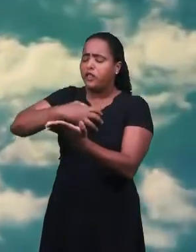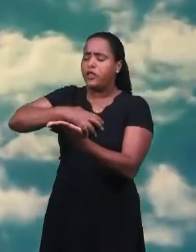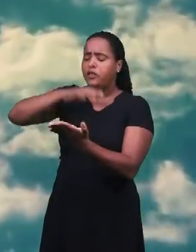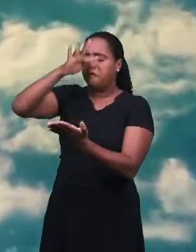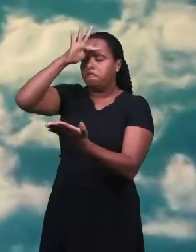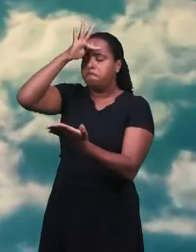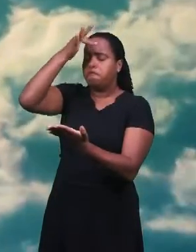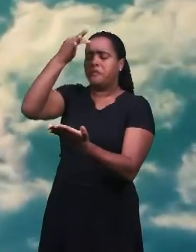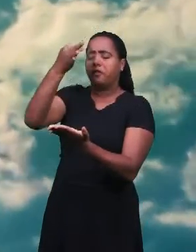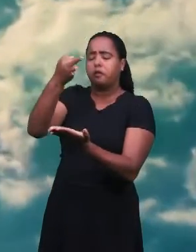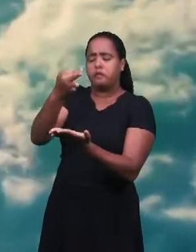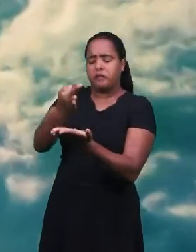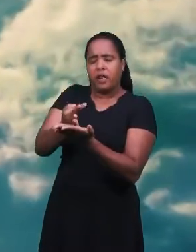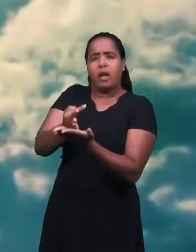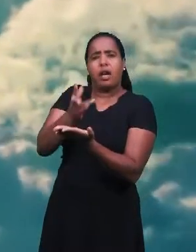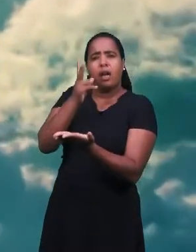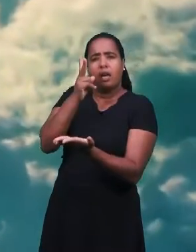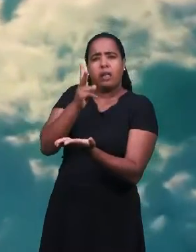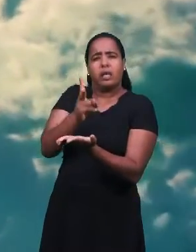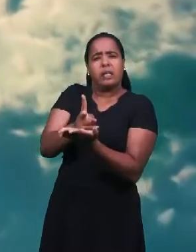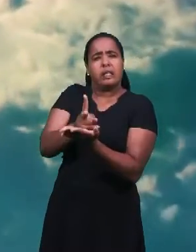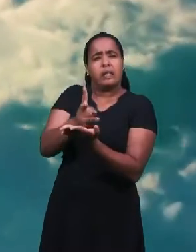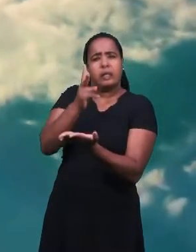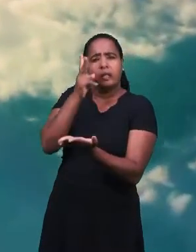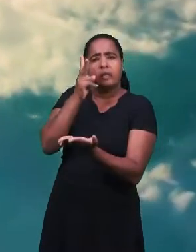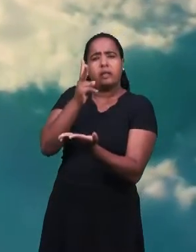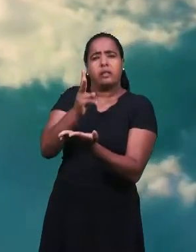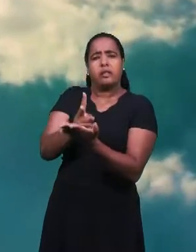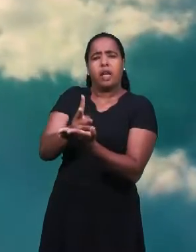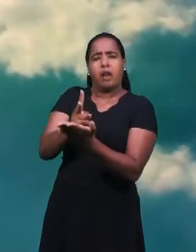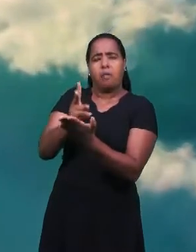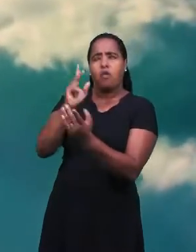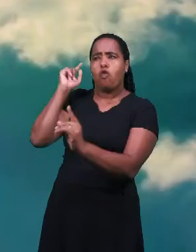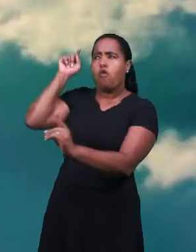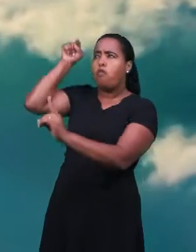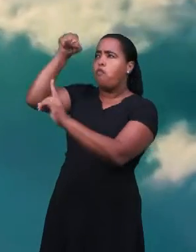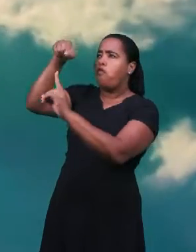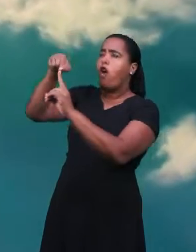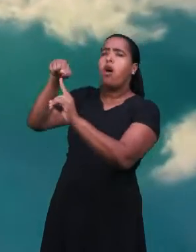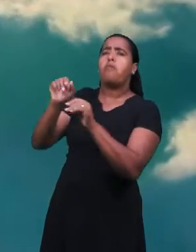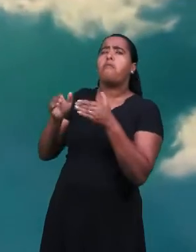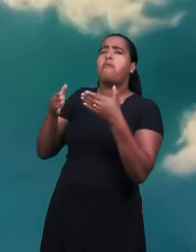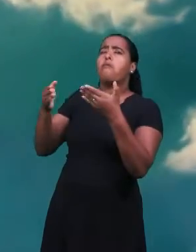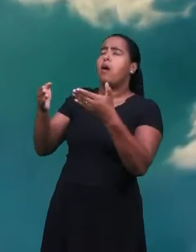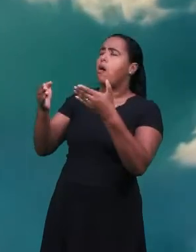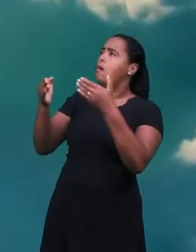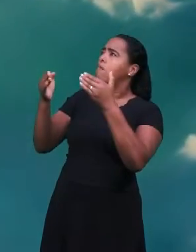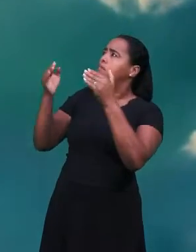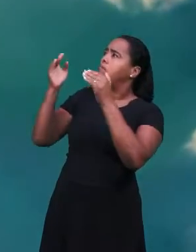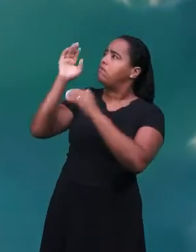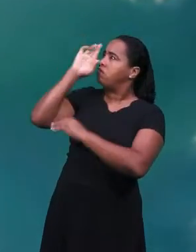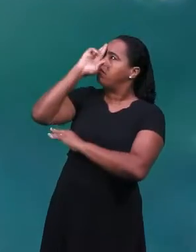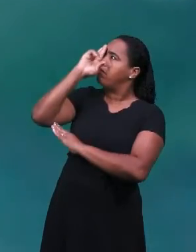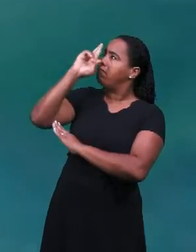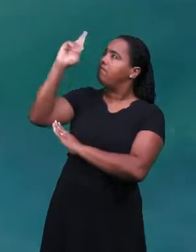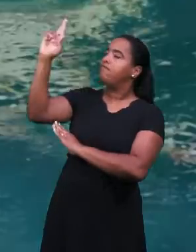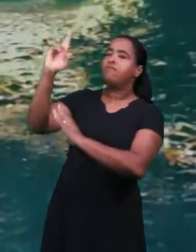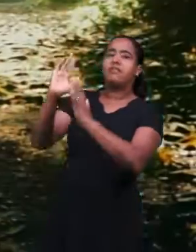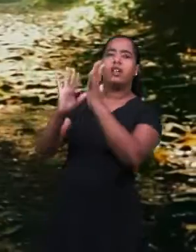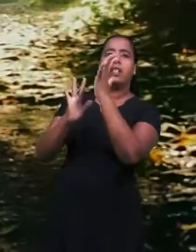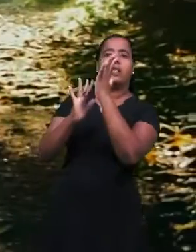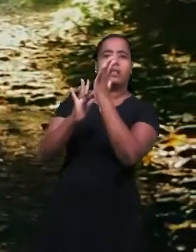Jesus. Я шагаю верою, смотря только